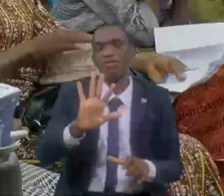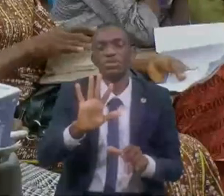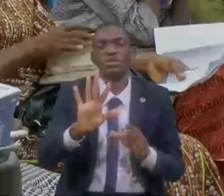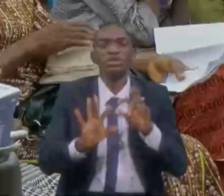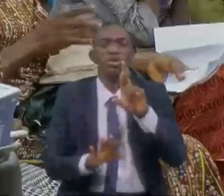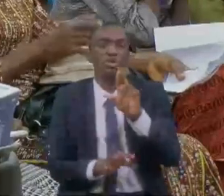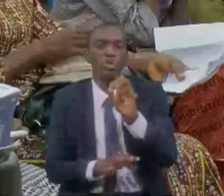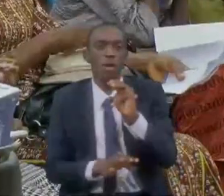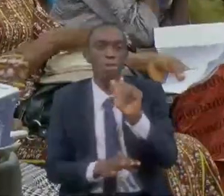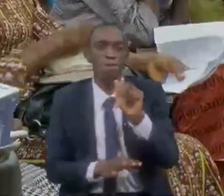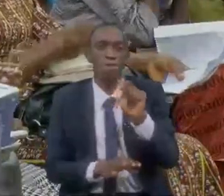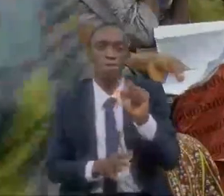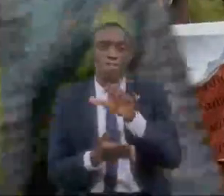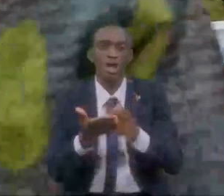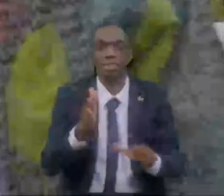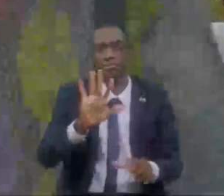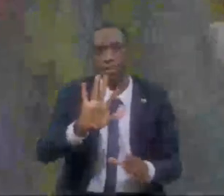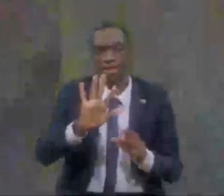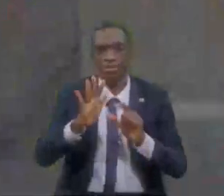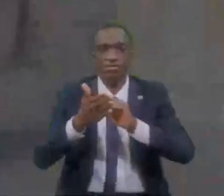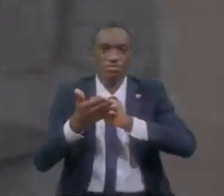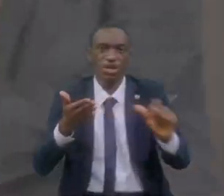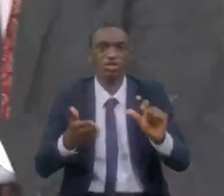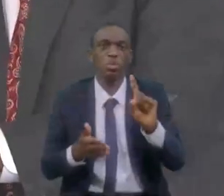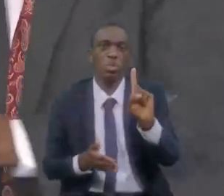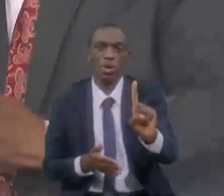1er. Romains 5, verset 1.